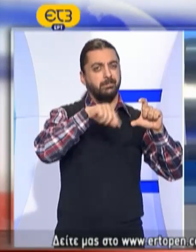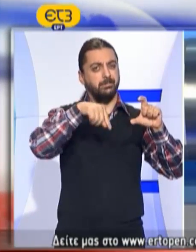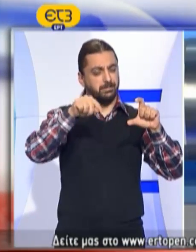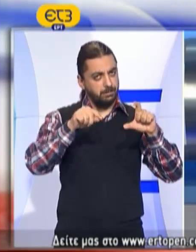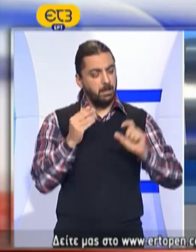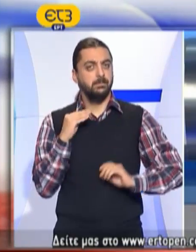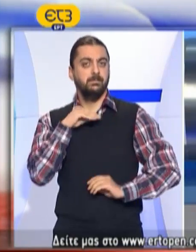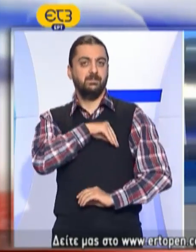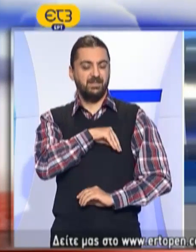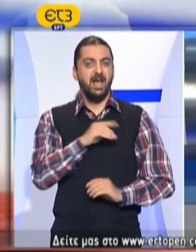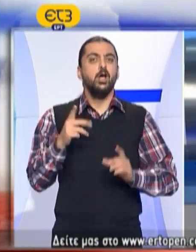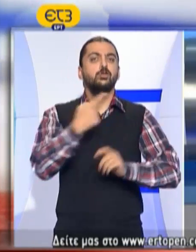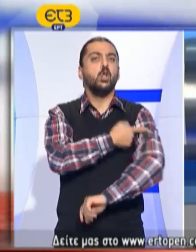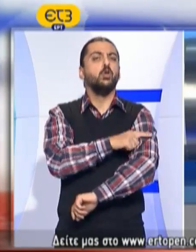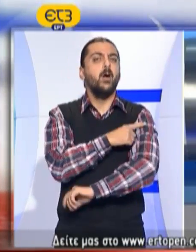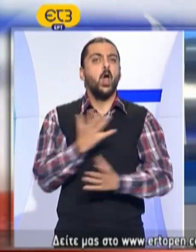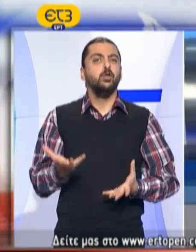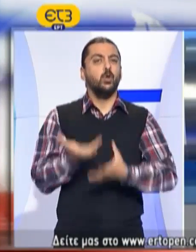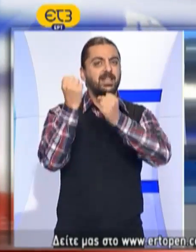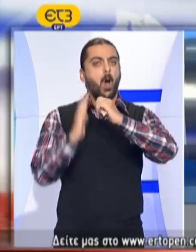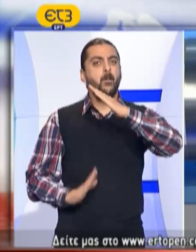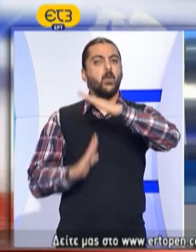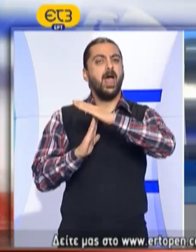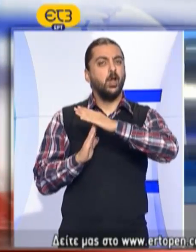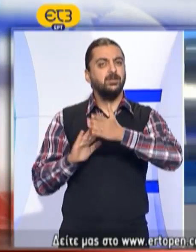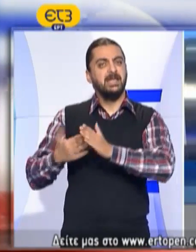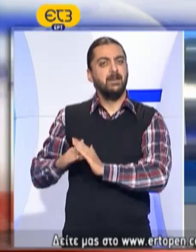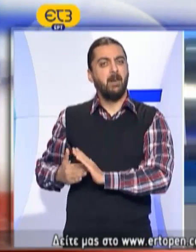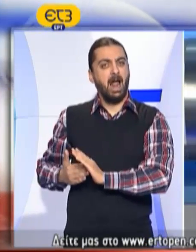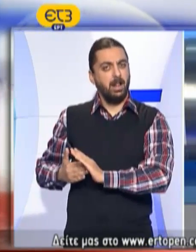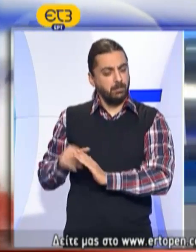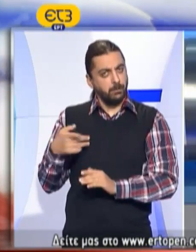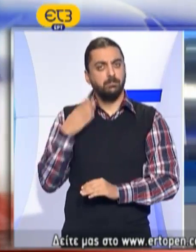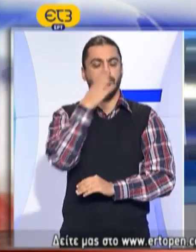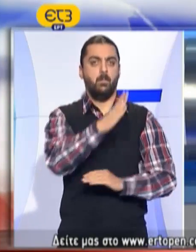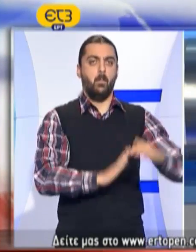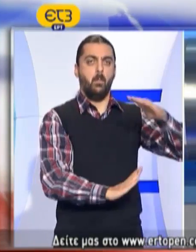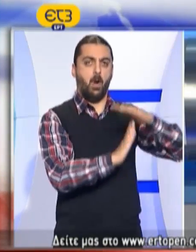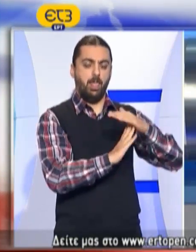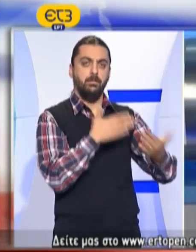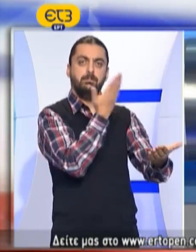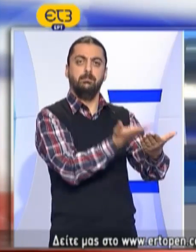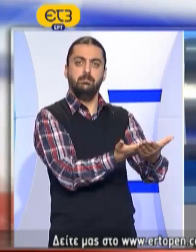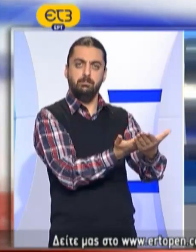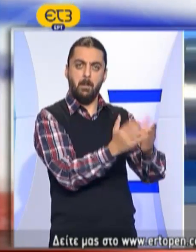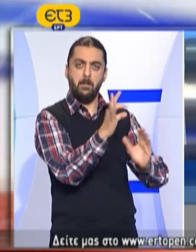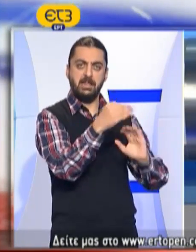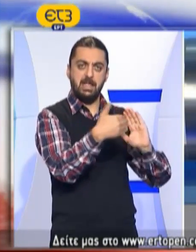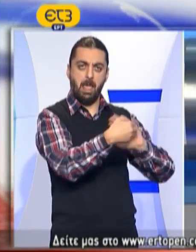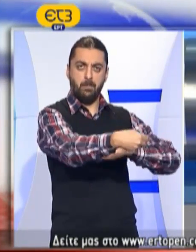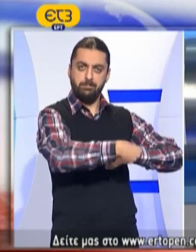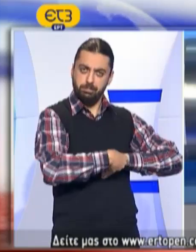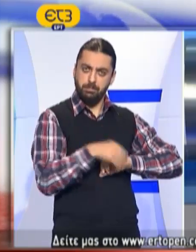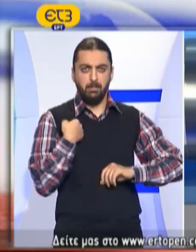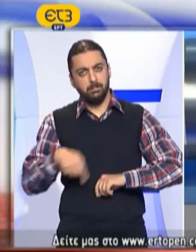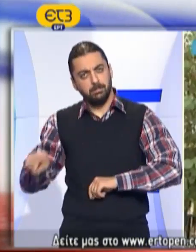του νοσοκομείου Σωτηρία, ο οποίος απαιτούσε το χρηματικό αυτό ποσό για να σταματήσουν τις κινητοποιήσεις τους οι εργαζόμενοι του νοσοκομείου. Ο